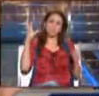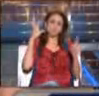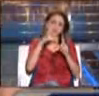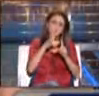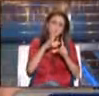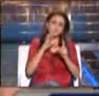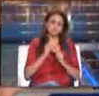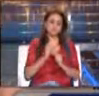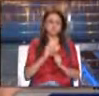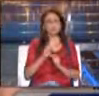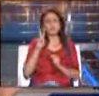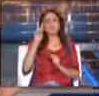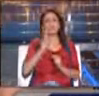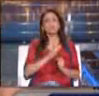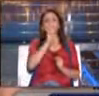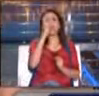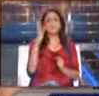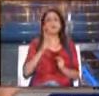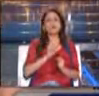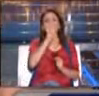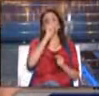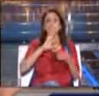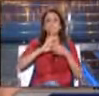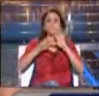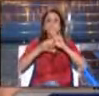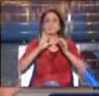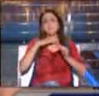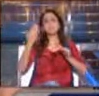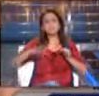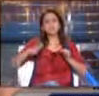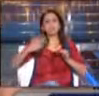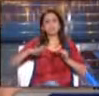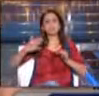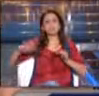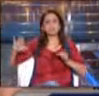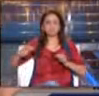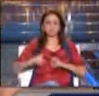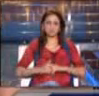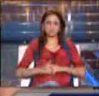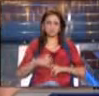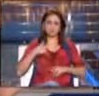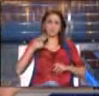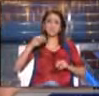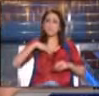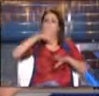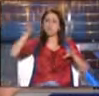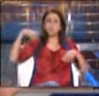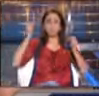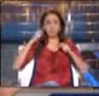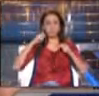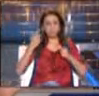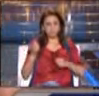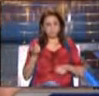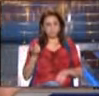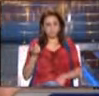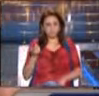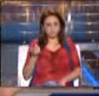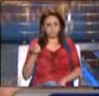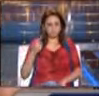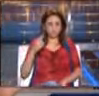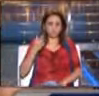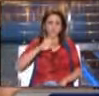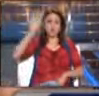و72 74 اتقتلوا. انا حاسس ان احنا حسسنا مصر ان احنا بقينا بلطجيه كلنا، يعني مفيش باسكت. طب ليه هو